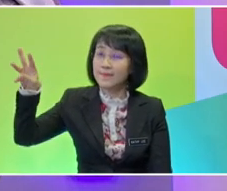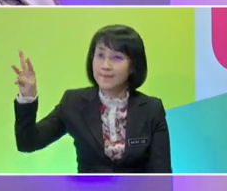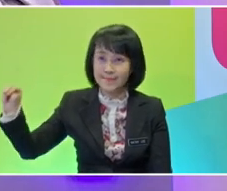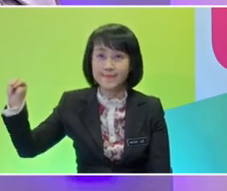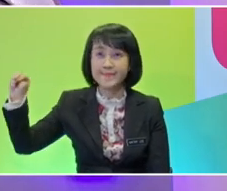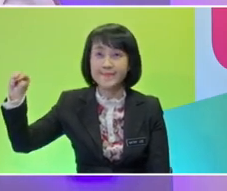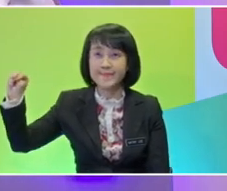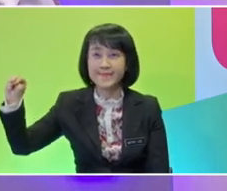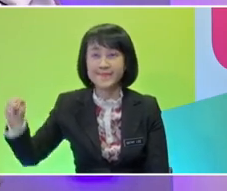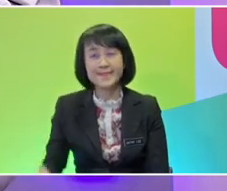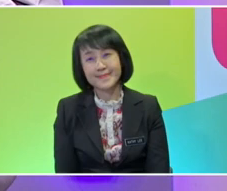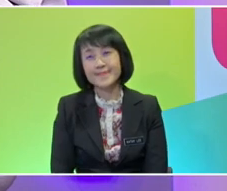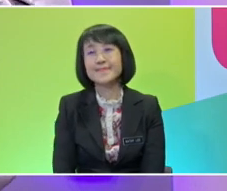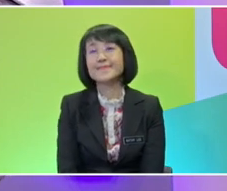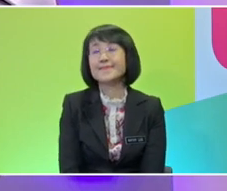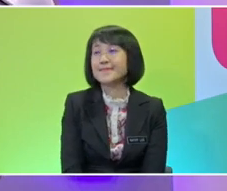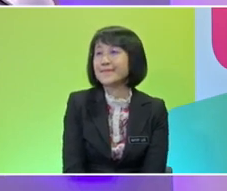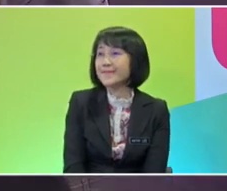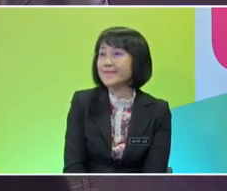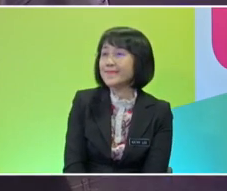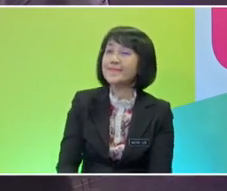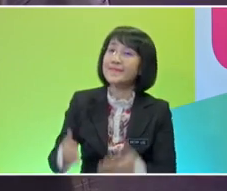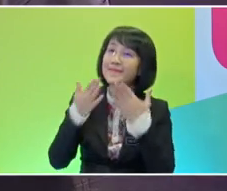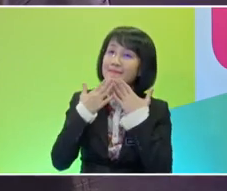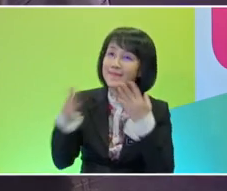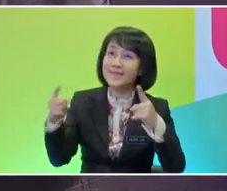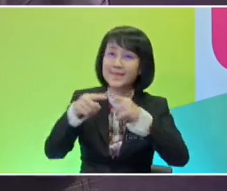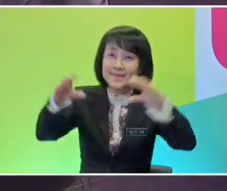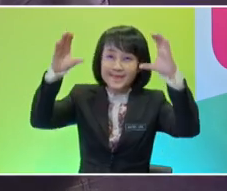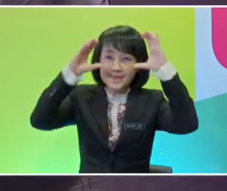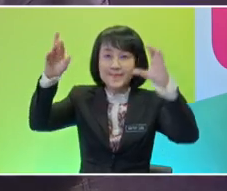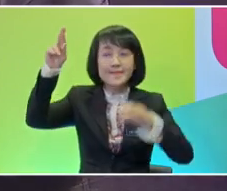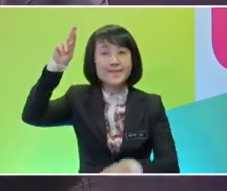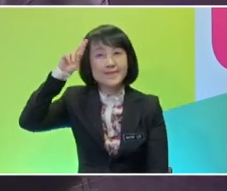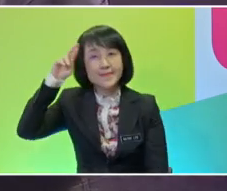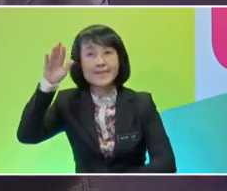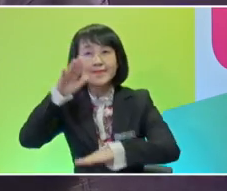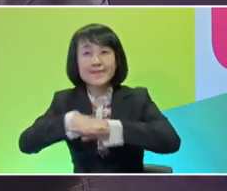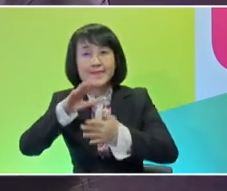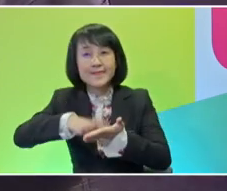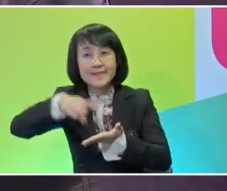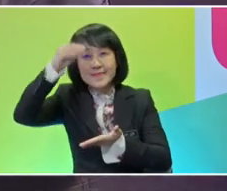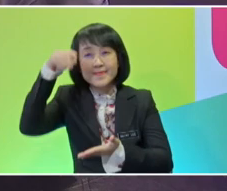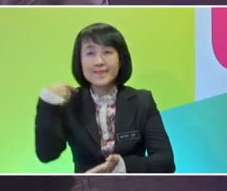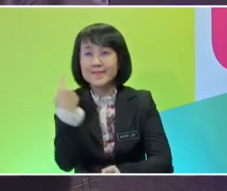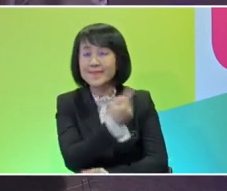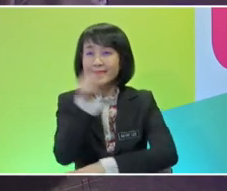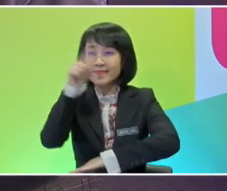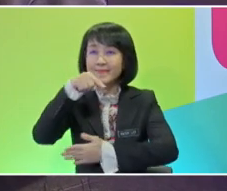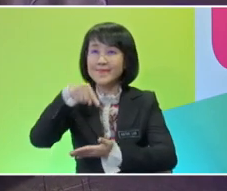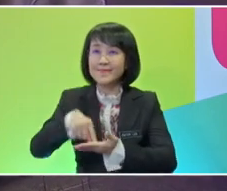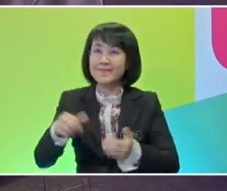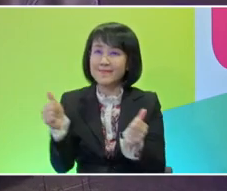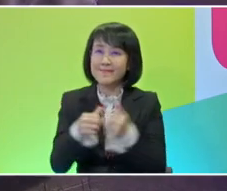Boleh dapatkan barang-barang ini semua baik terima kasih gurih duluan nah atas pelajaran kita pada hari ini dengan pakaiannya sekali